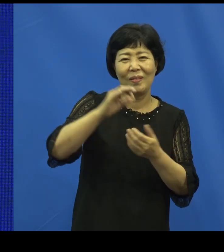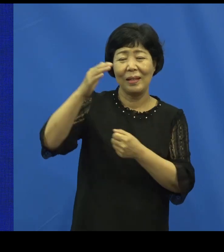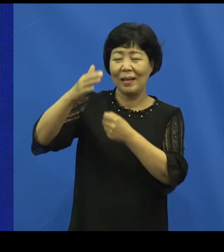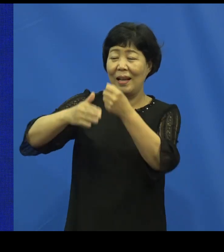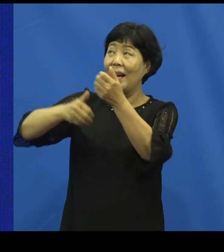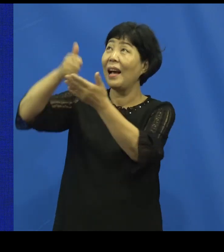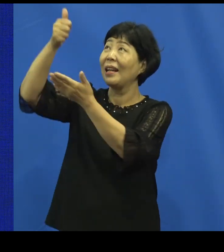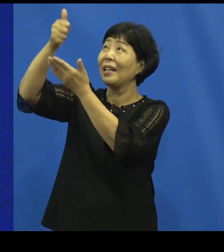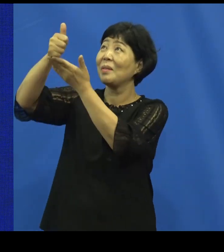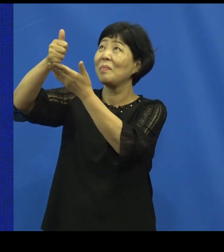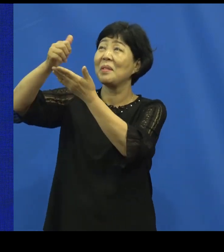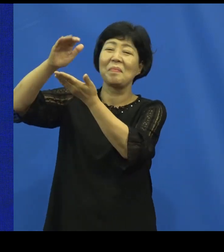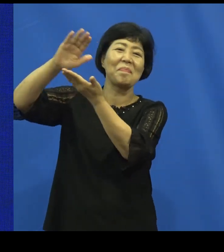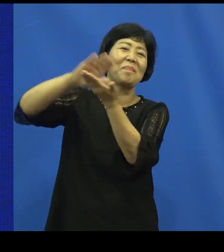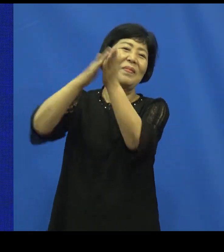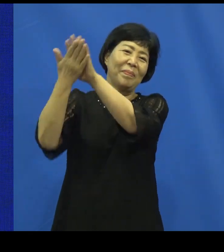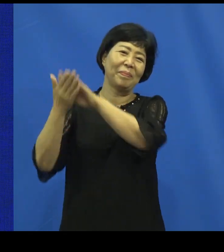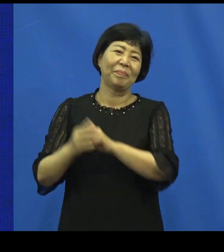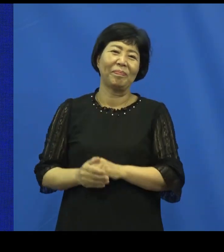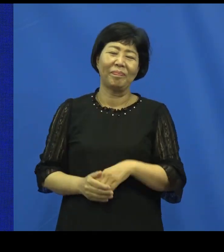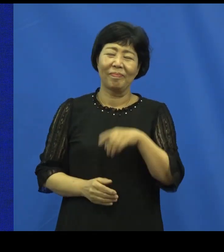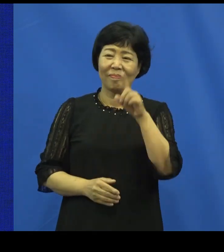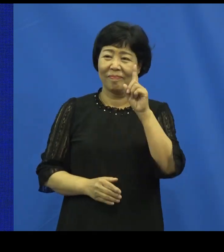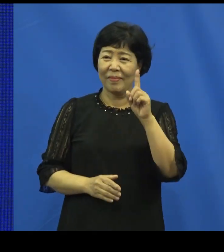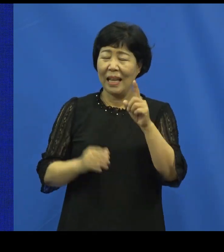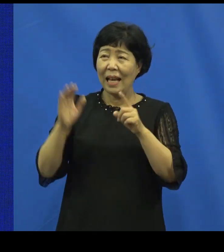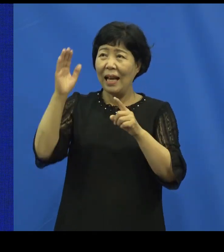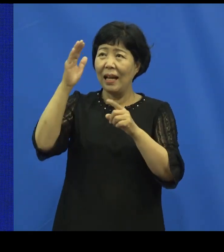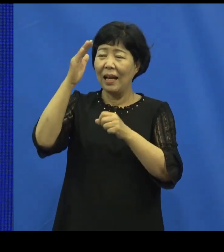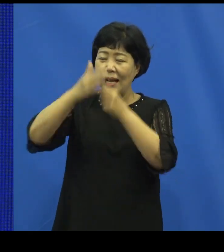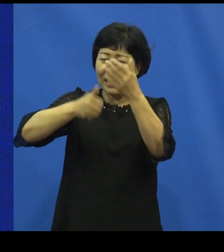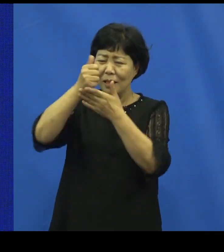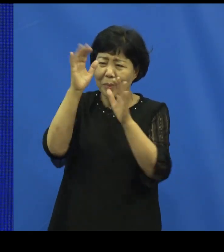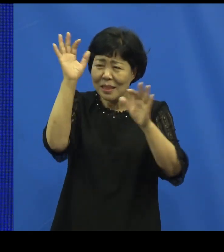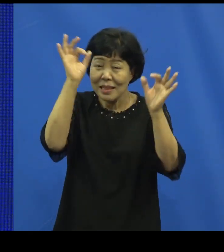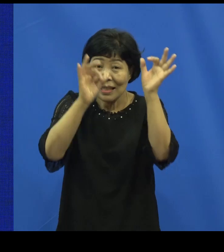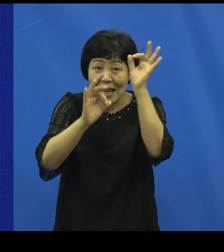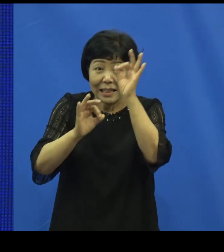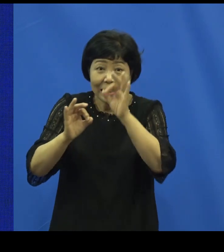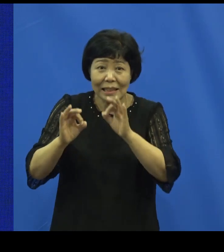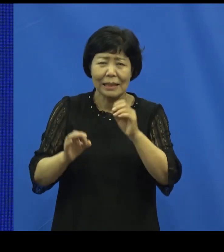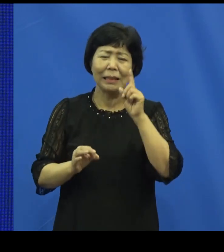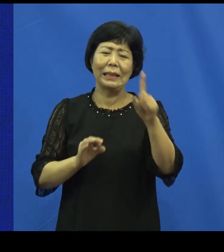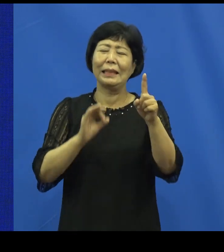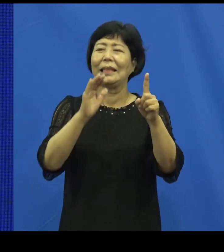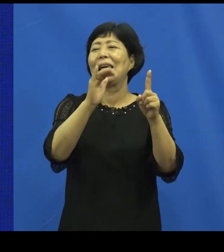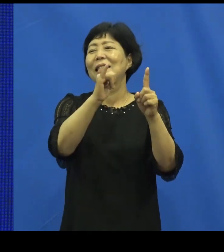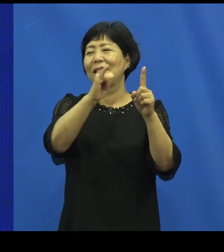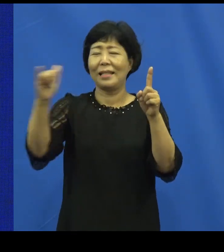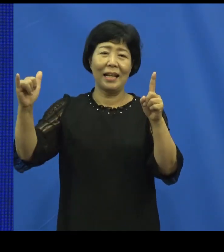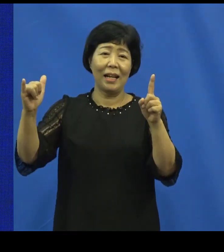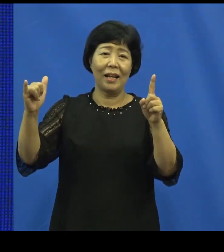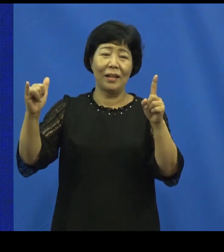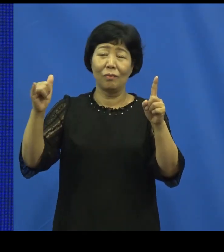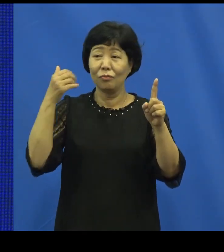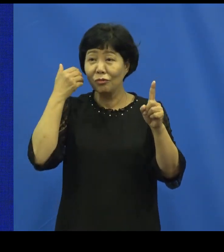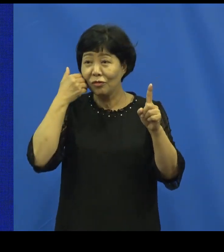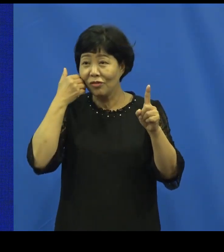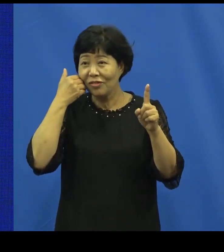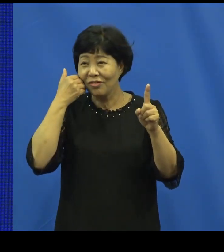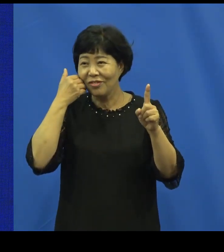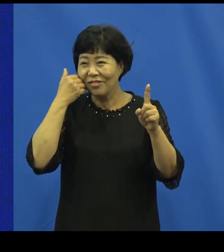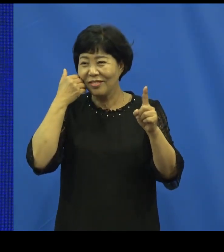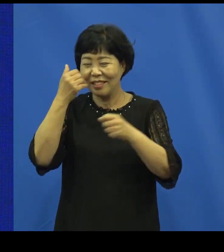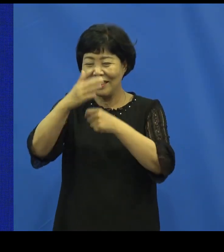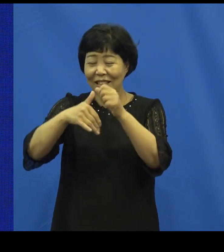그래서 우리는 오늘 한 사람, 그러니까 하나님이 찾으시는 한 사람을 좀 생각해 보려고 하는데, 성경 속에 우리가